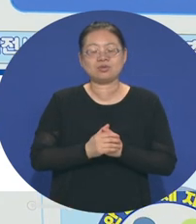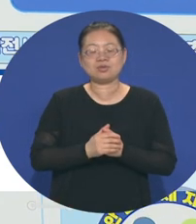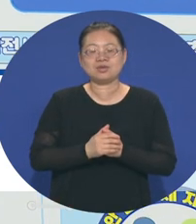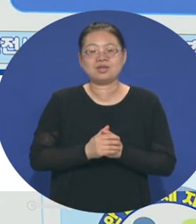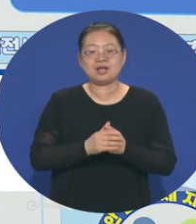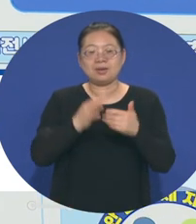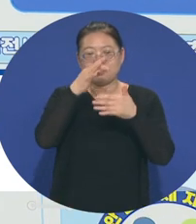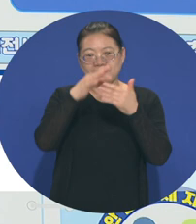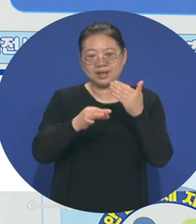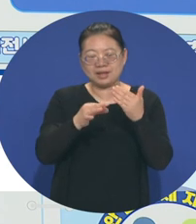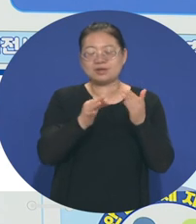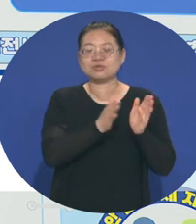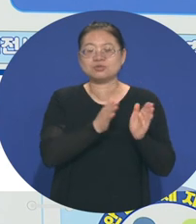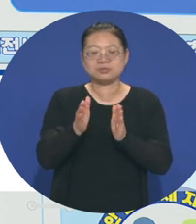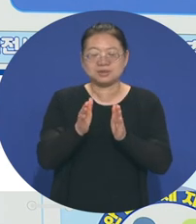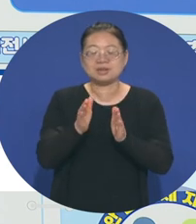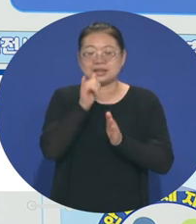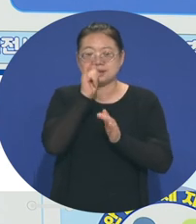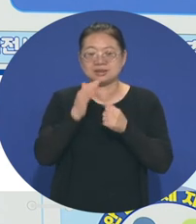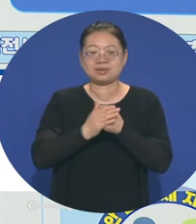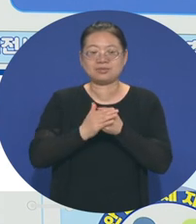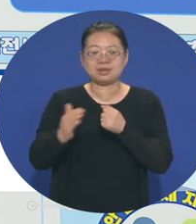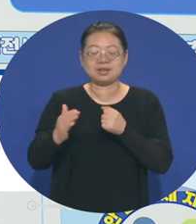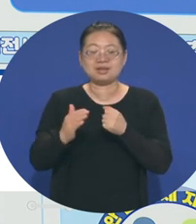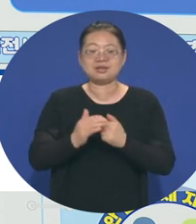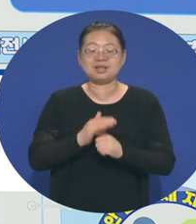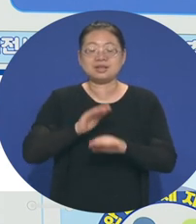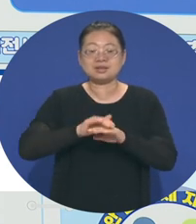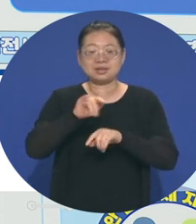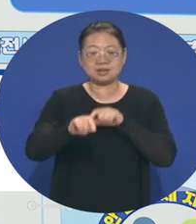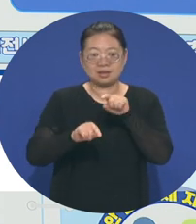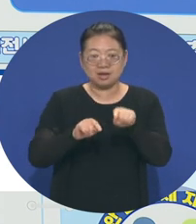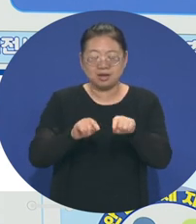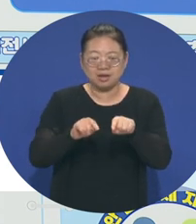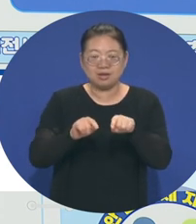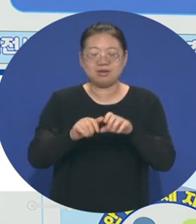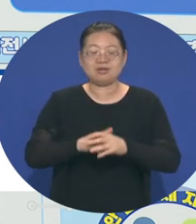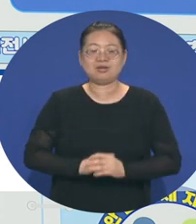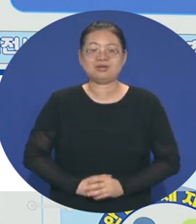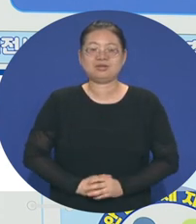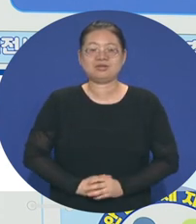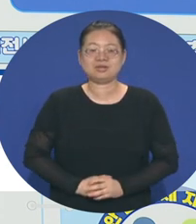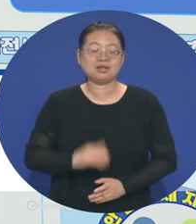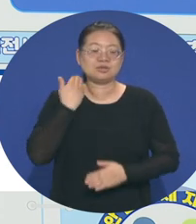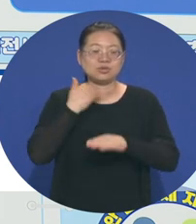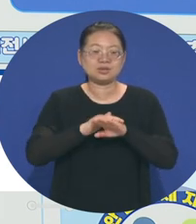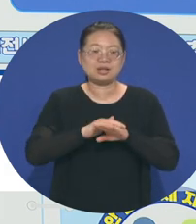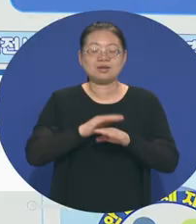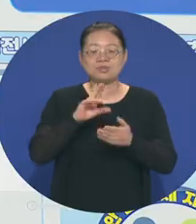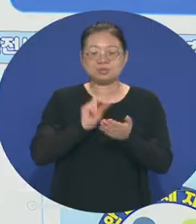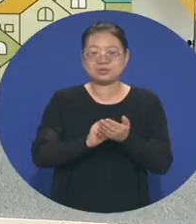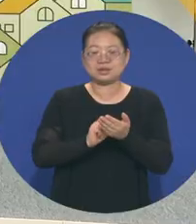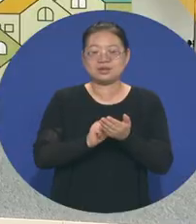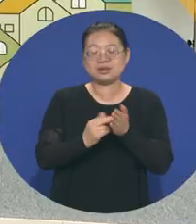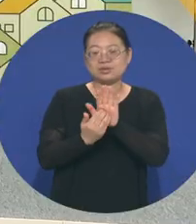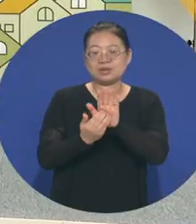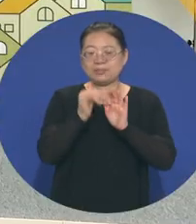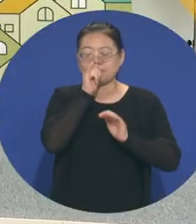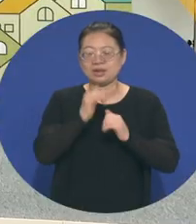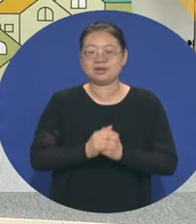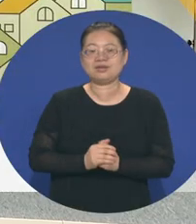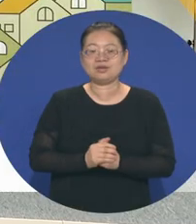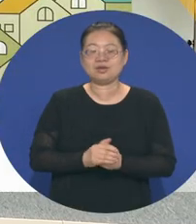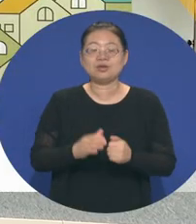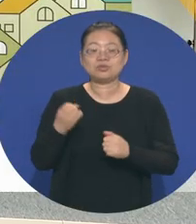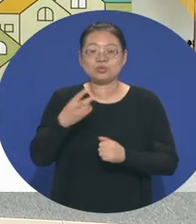매뉴얼이라는 잘 정리되어 있기 때문에 그것만 실천한다고 하면 전세 사고가 예방이 될 수 있고요 이와